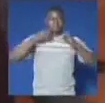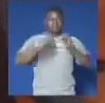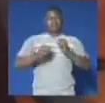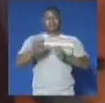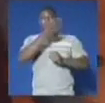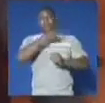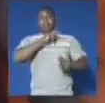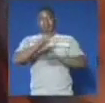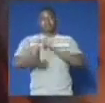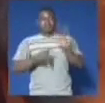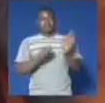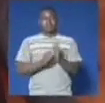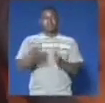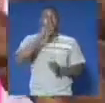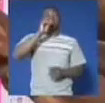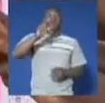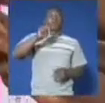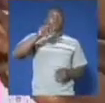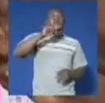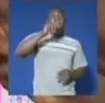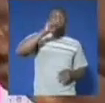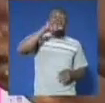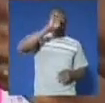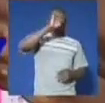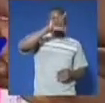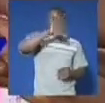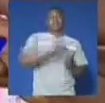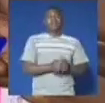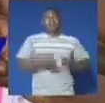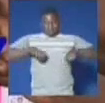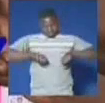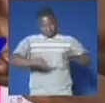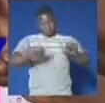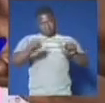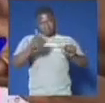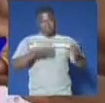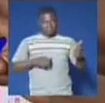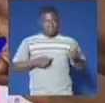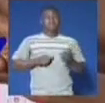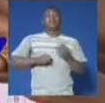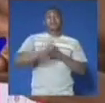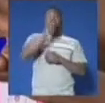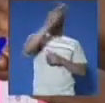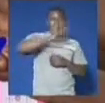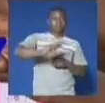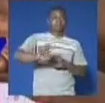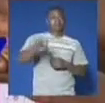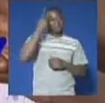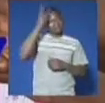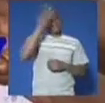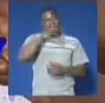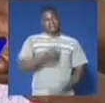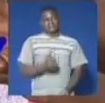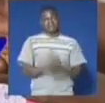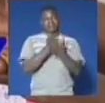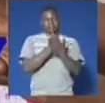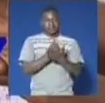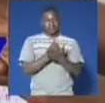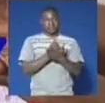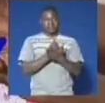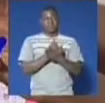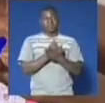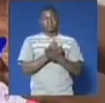populations. L'ONATEL, en tout cas, continue sa politique de support de